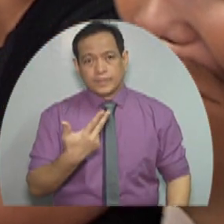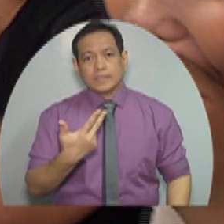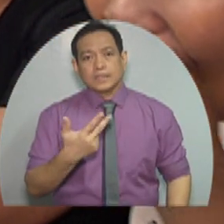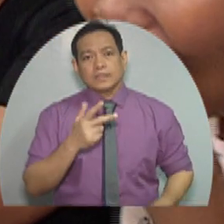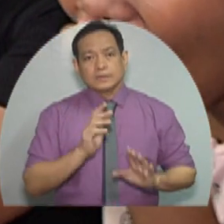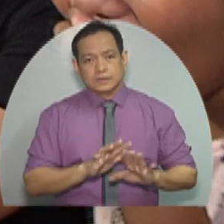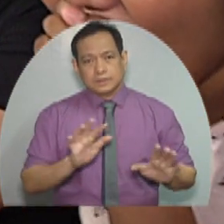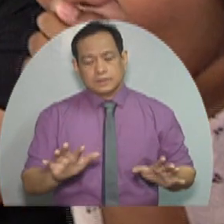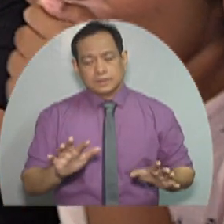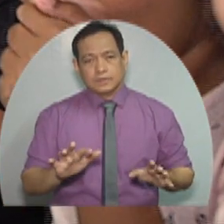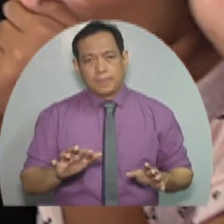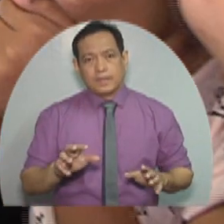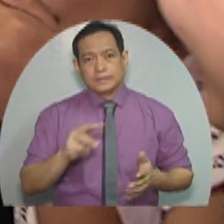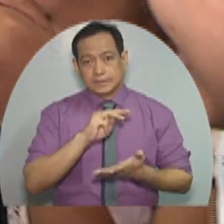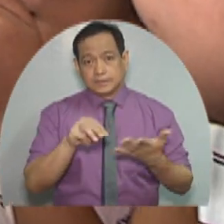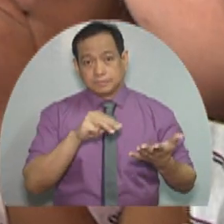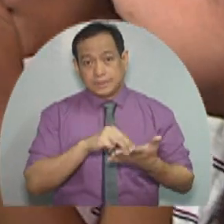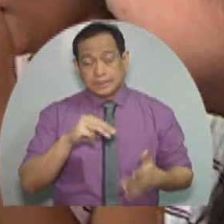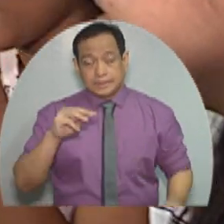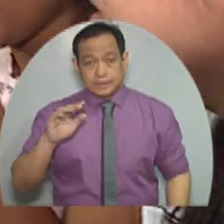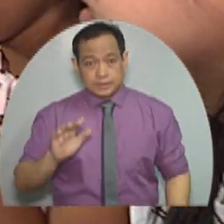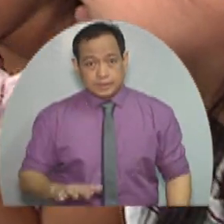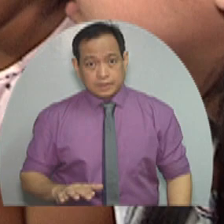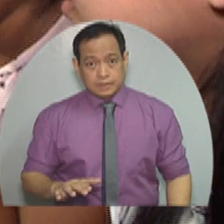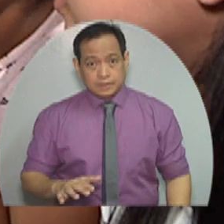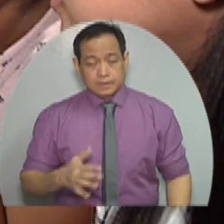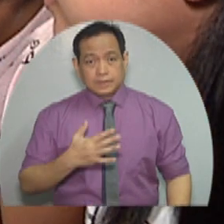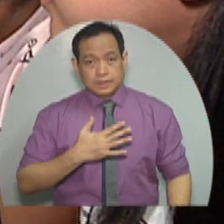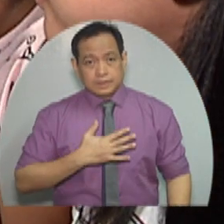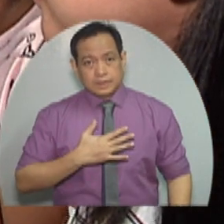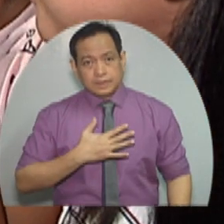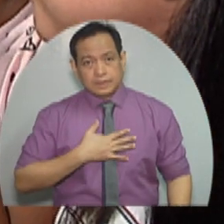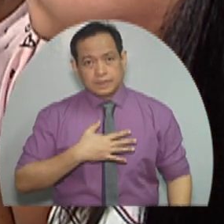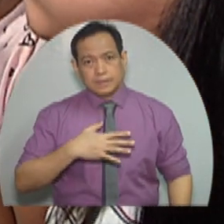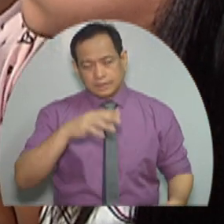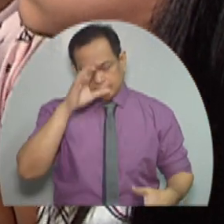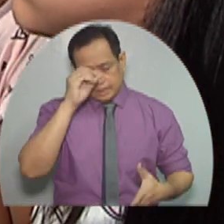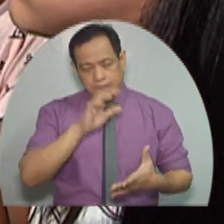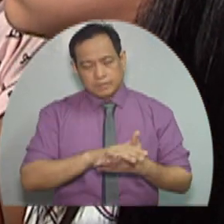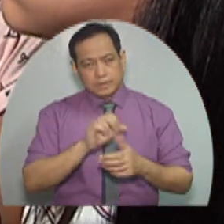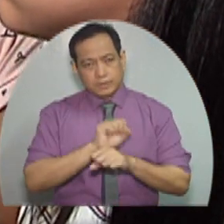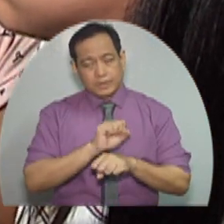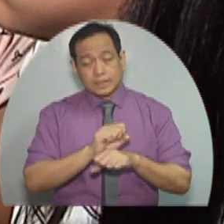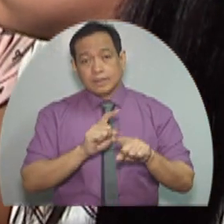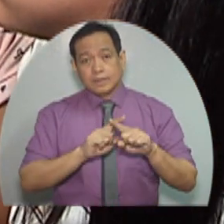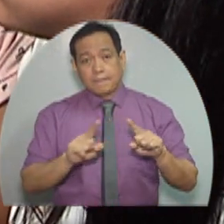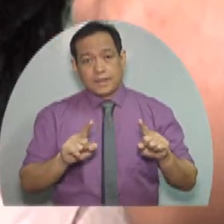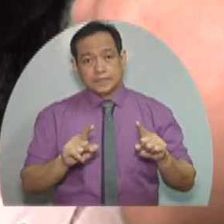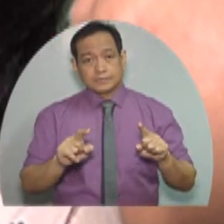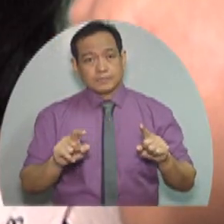nasa gitna po siya. Eh, may asawa po ako nagtratrabaho, pero kulang